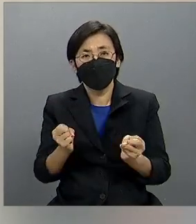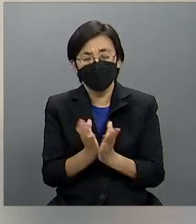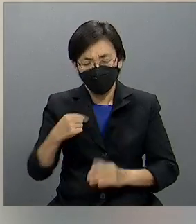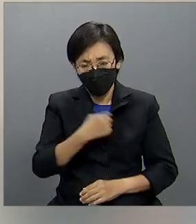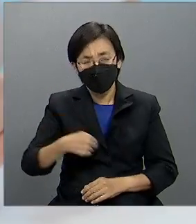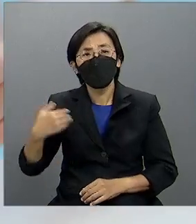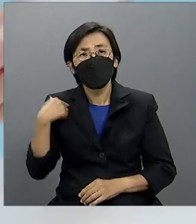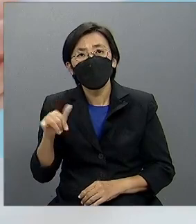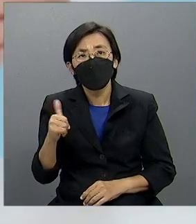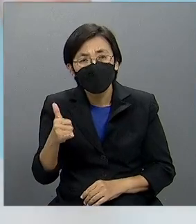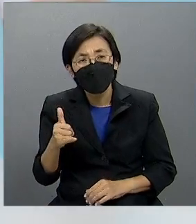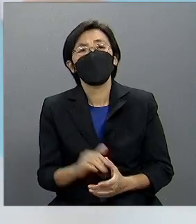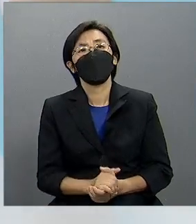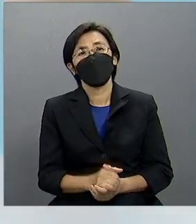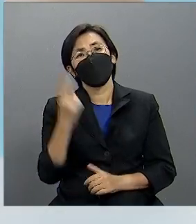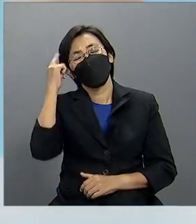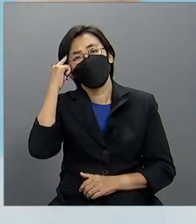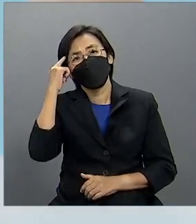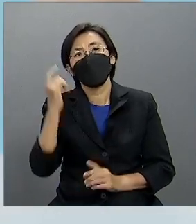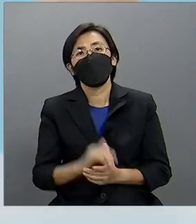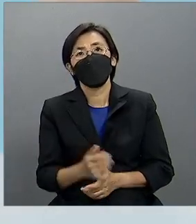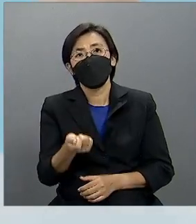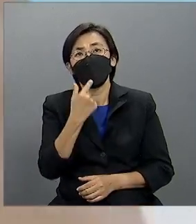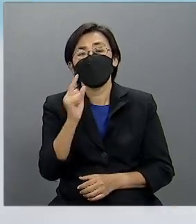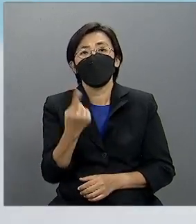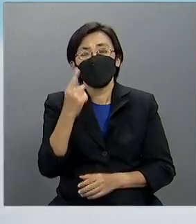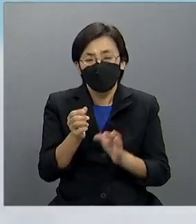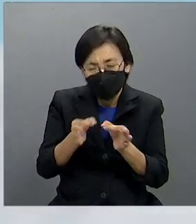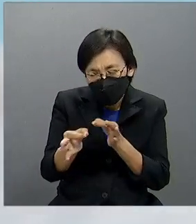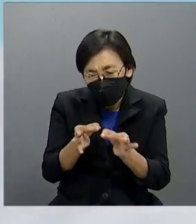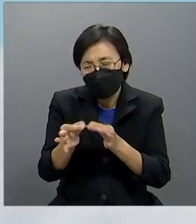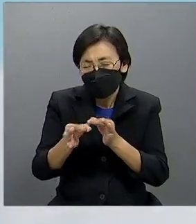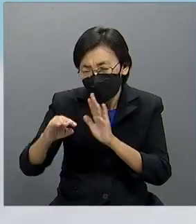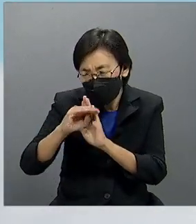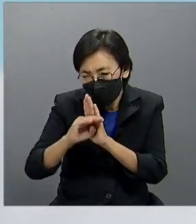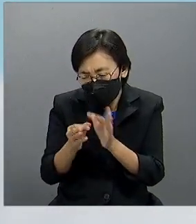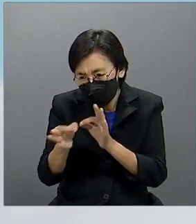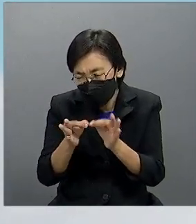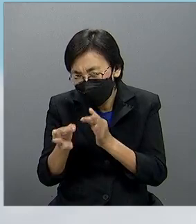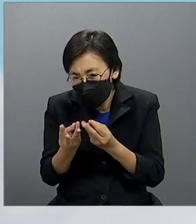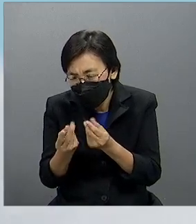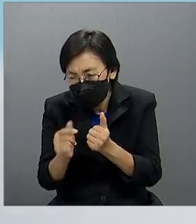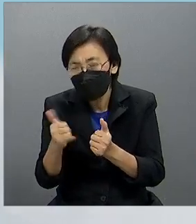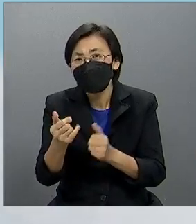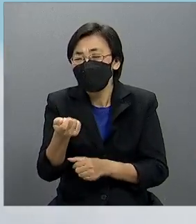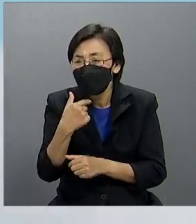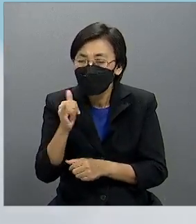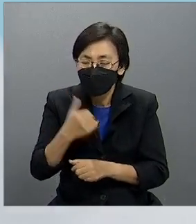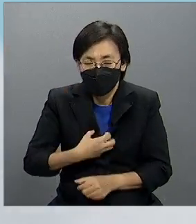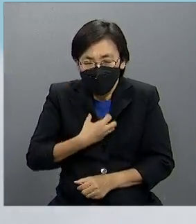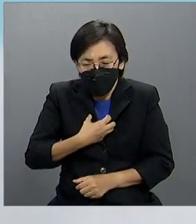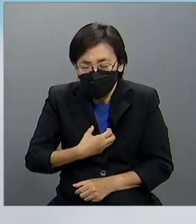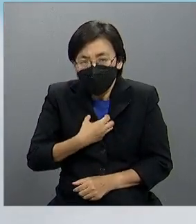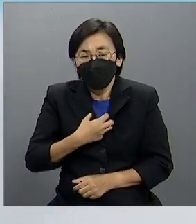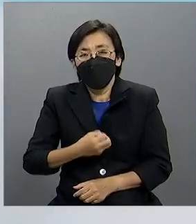หม่ๆนี่ก็กินใหม่ๆนี่โหต้องอธิบายกันยาวเลยครับว่ามันอาจจะคลื่นไส้อาเจียนต้องปรับเวลาทานยาเว